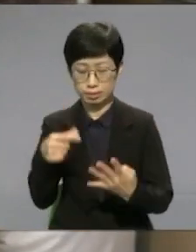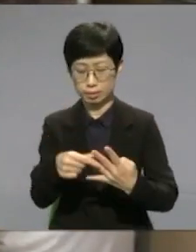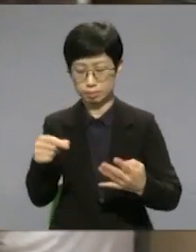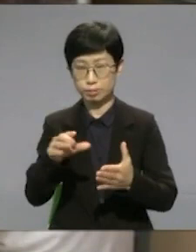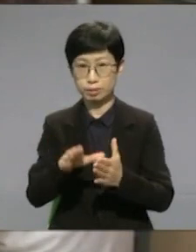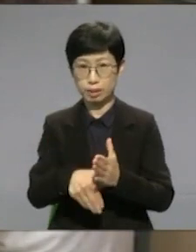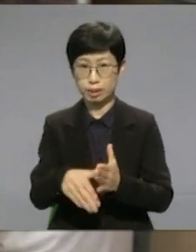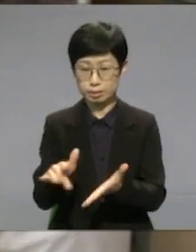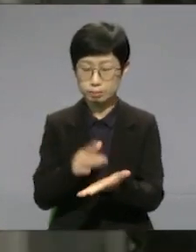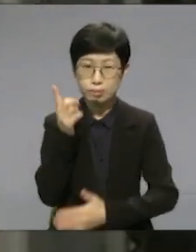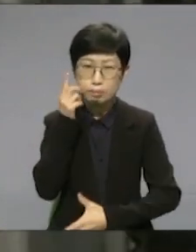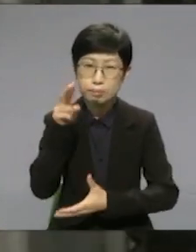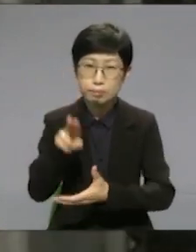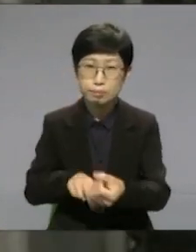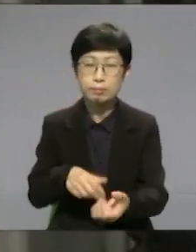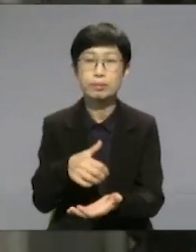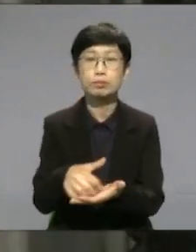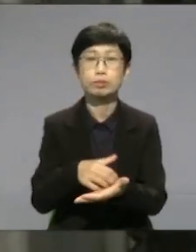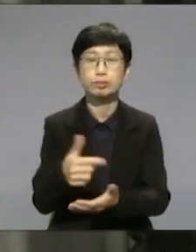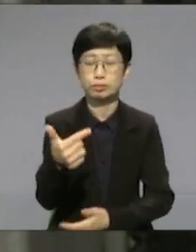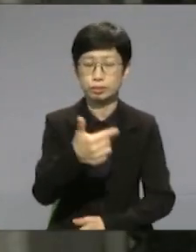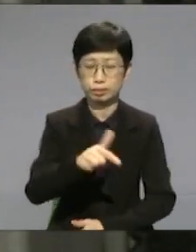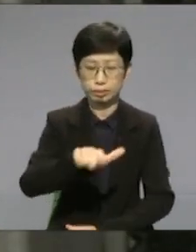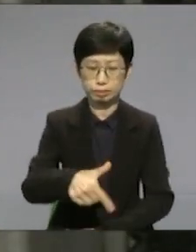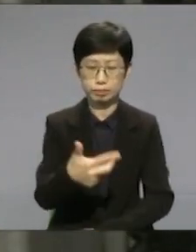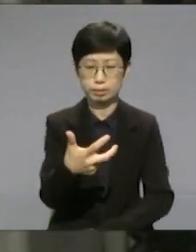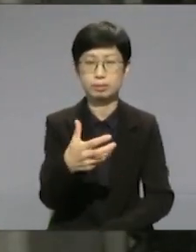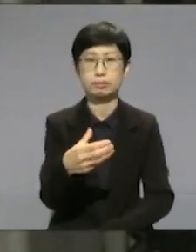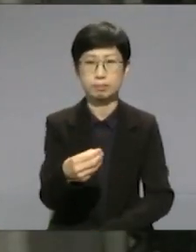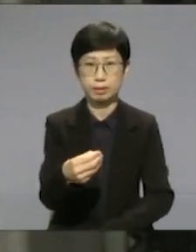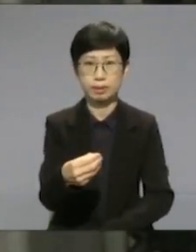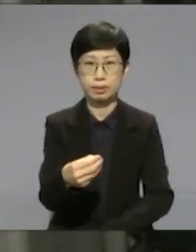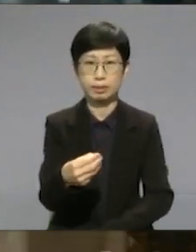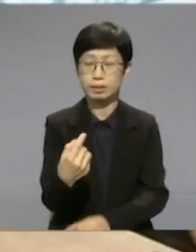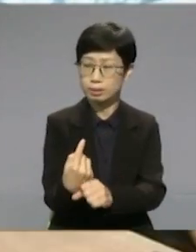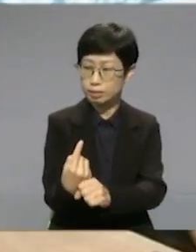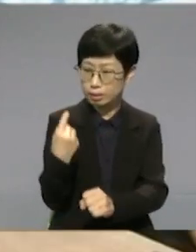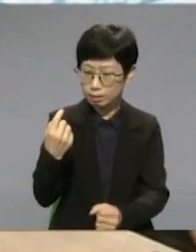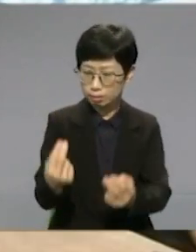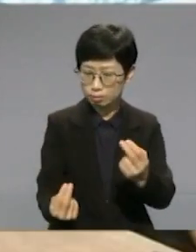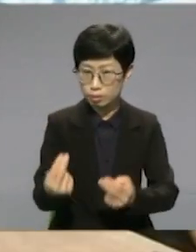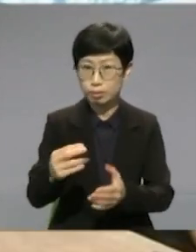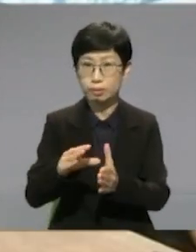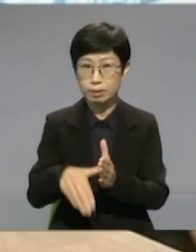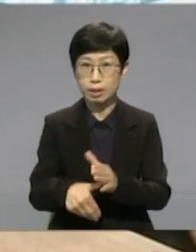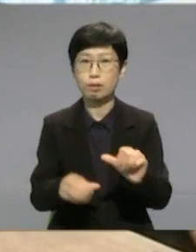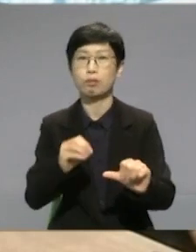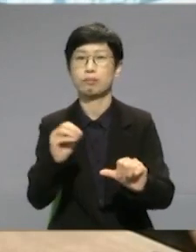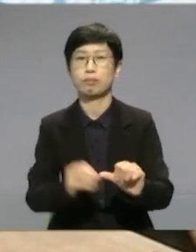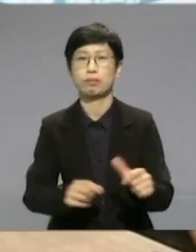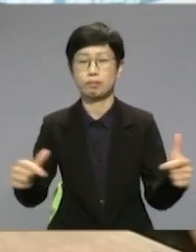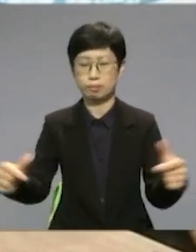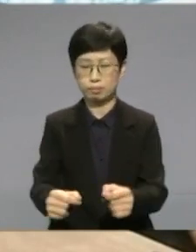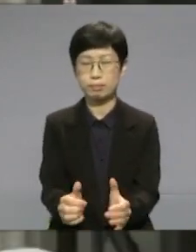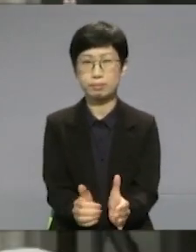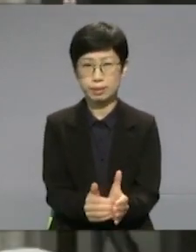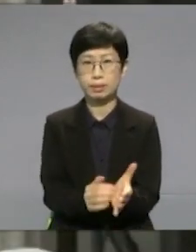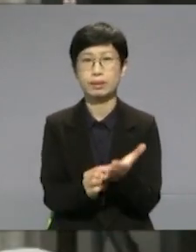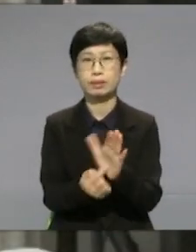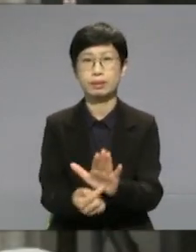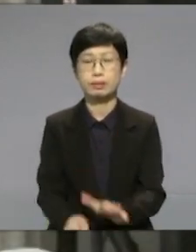중국 스마트폰 판매량이 6,670만 대를 기록해 지난해 동기 대비 5% 줄었다고